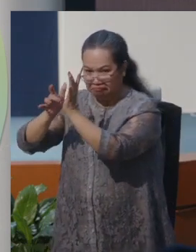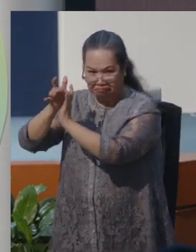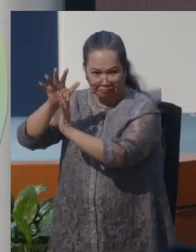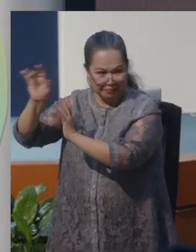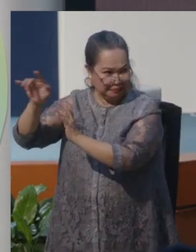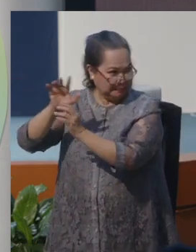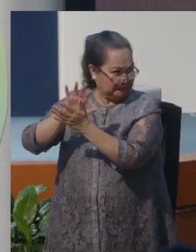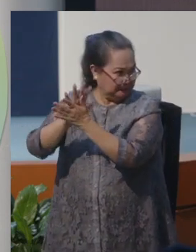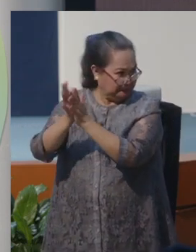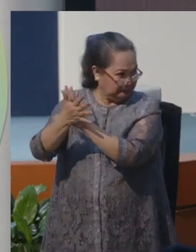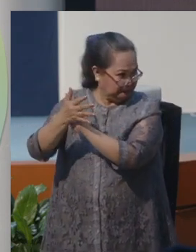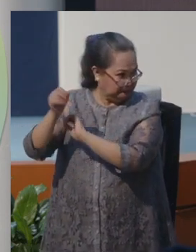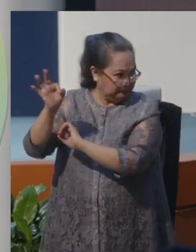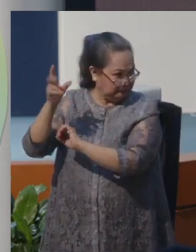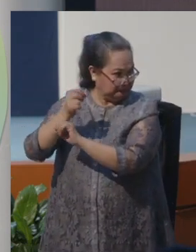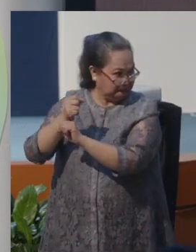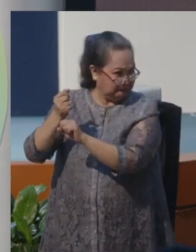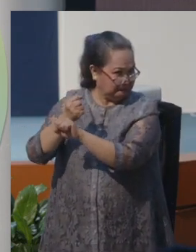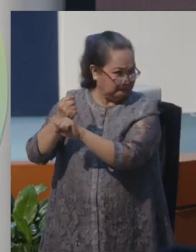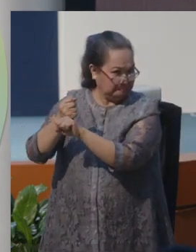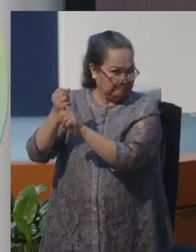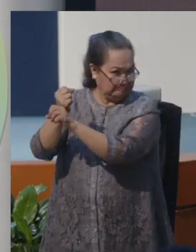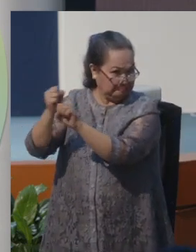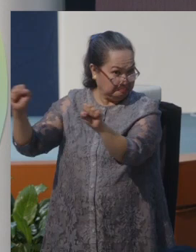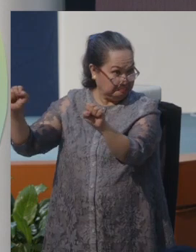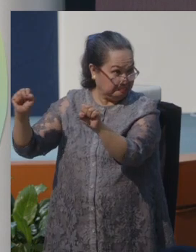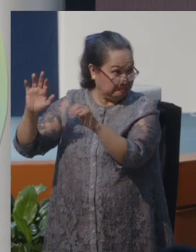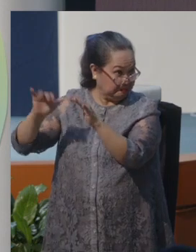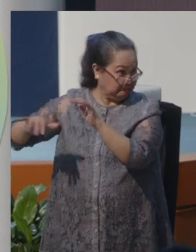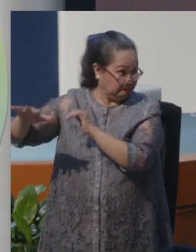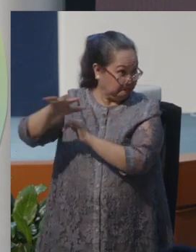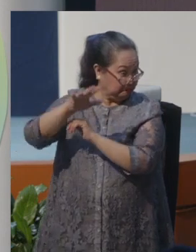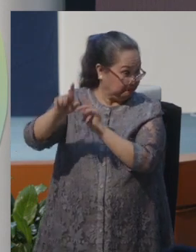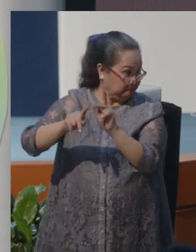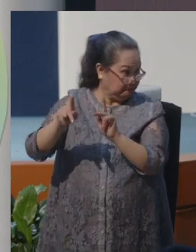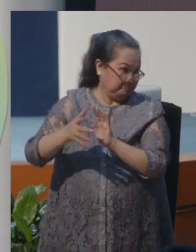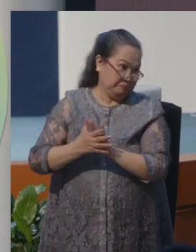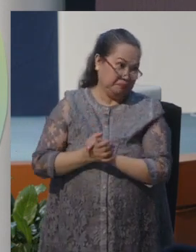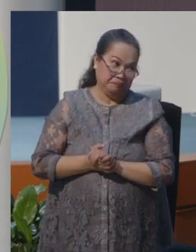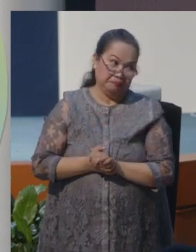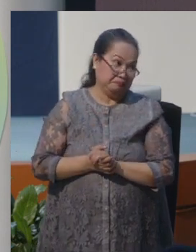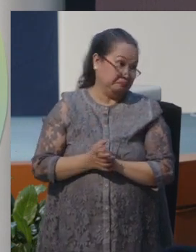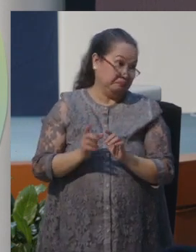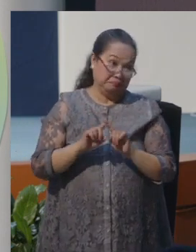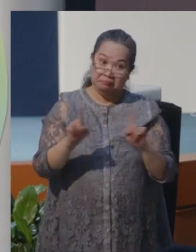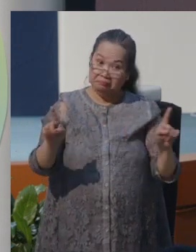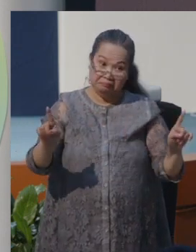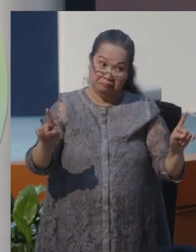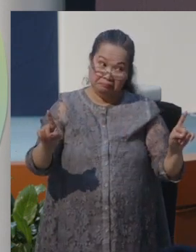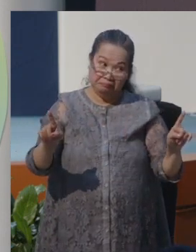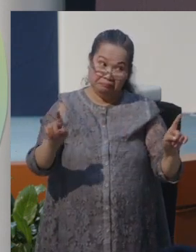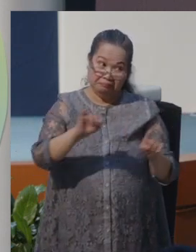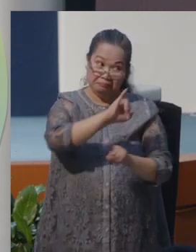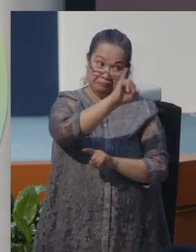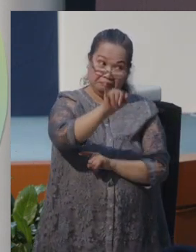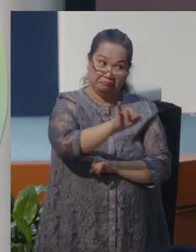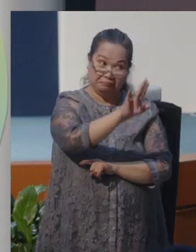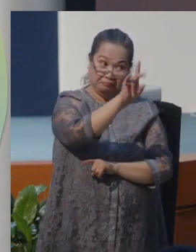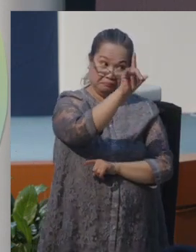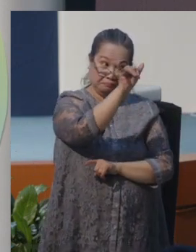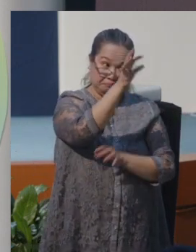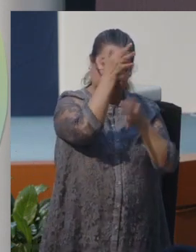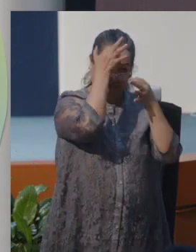bring about the greatest work of salvation in all of human history. What Judas meant for